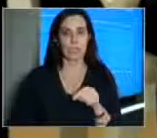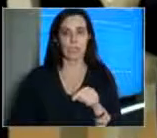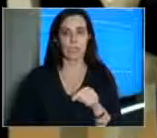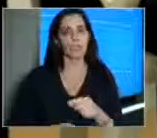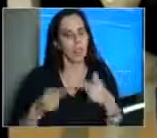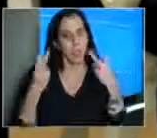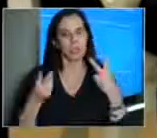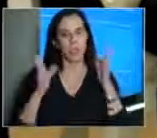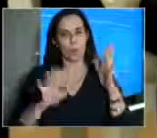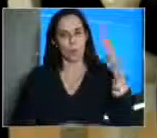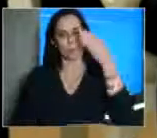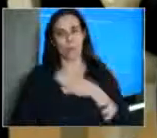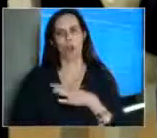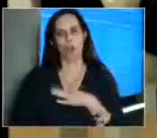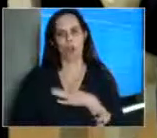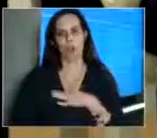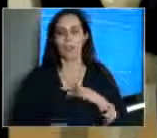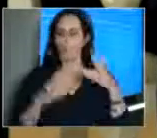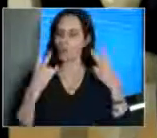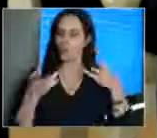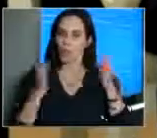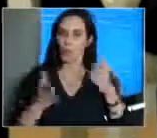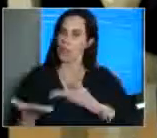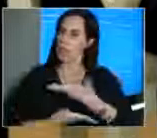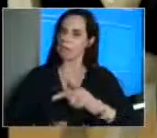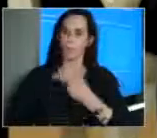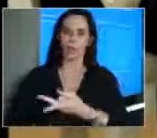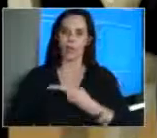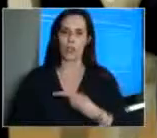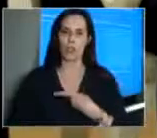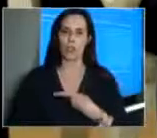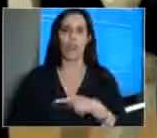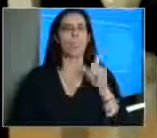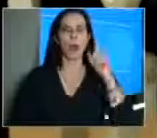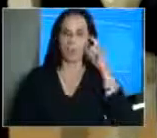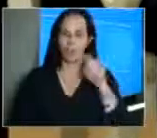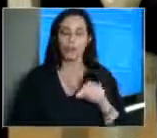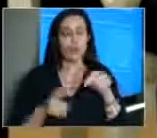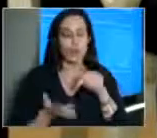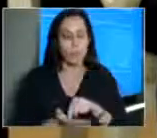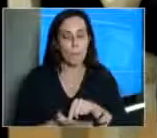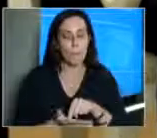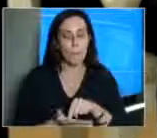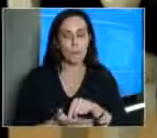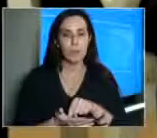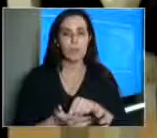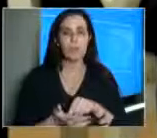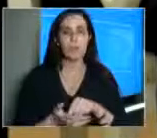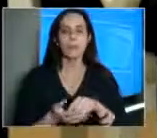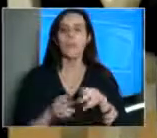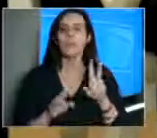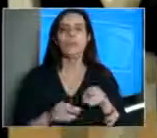שהיא חשובה מאוד למדינתנו, היא חשובה מאוד ליחסים בינינו, אבל אני חושב שכאן היא מתעלה לבטא